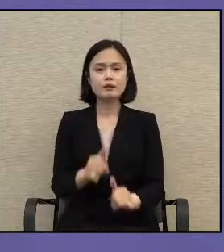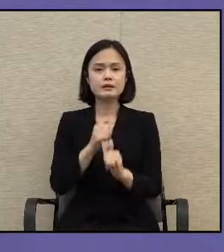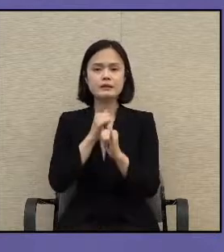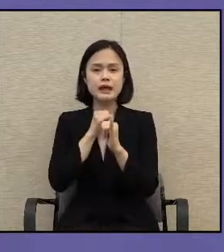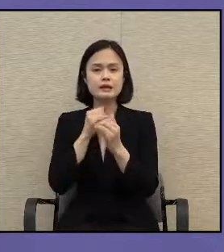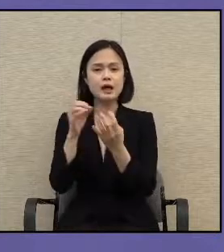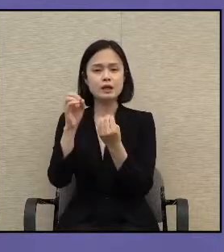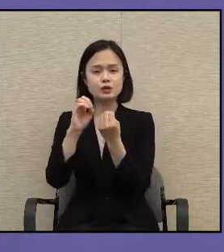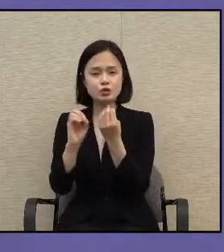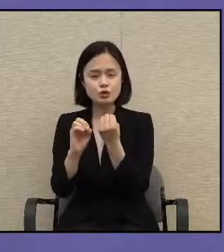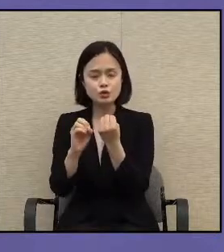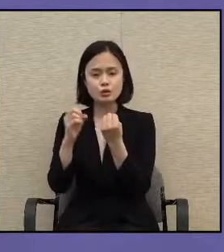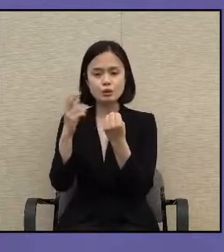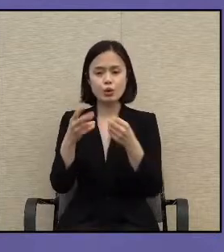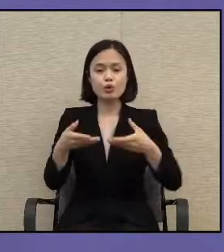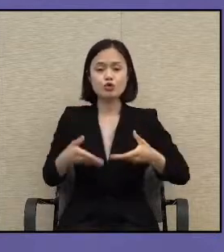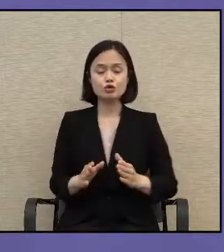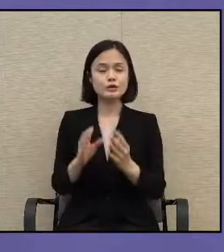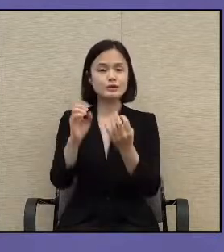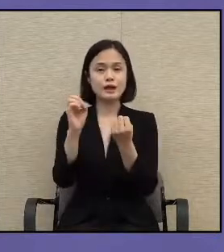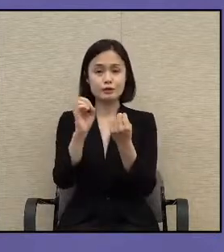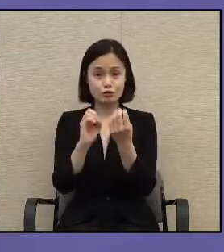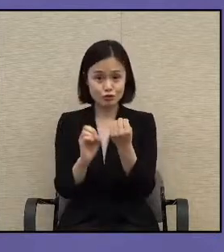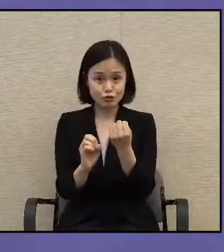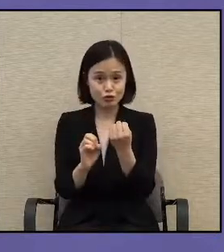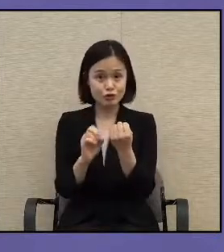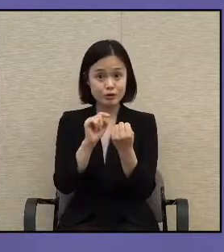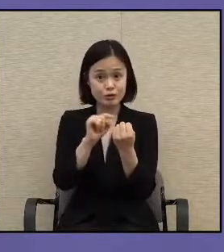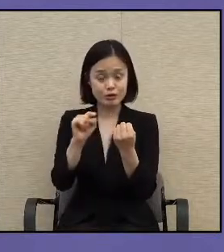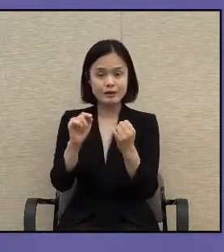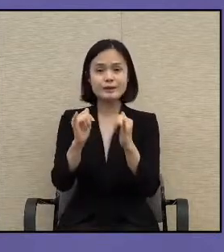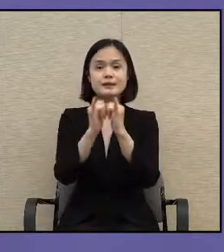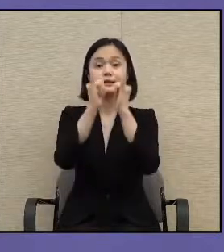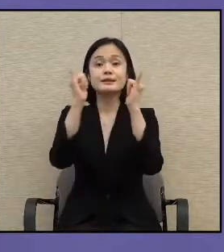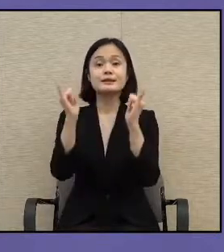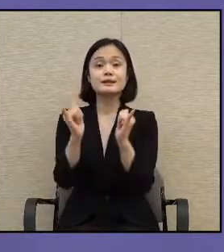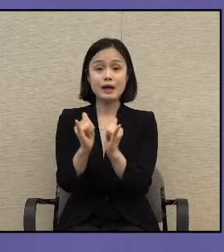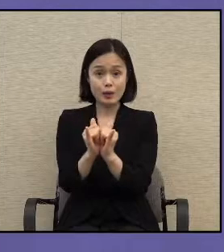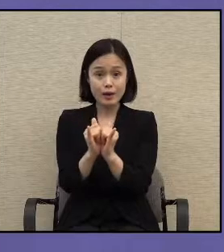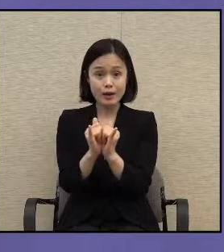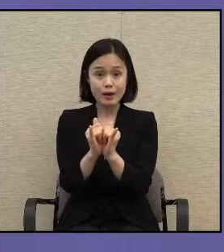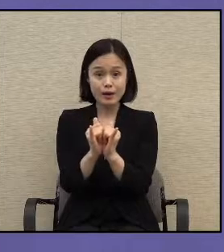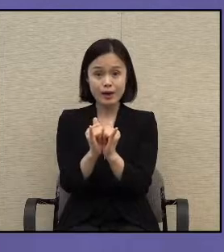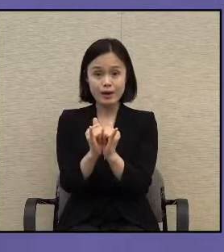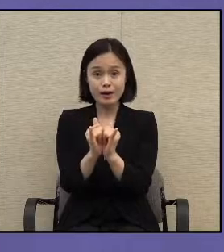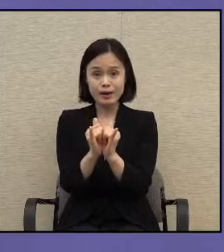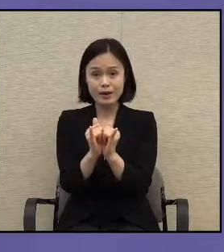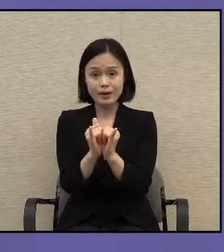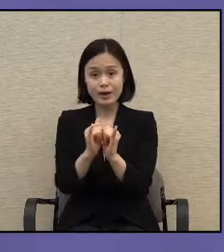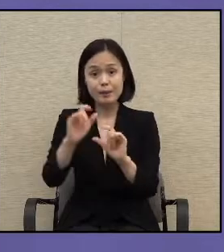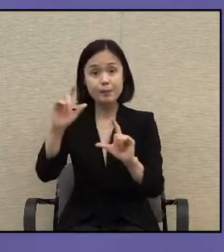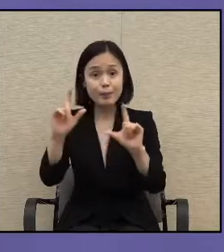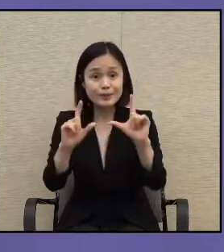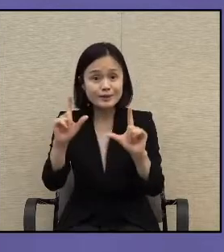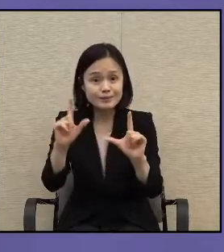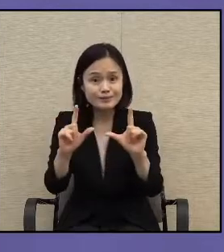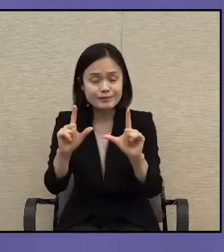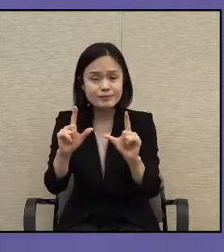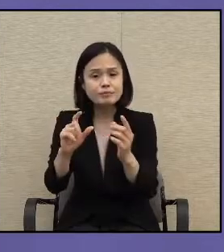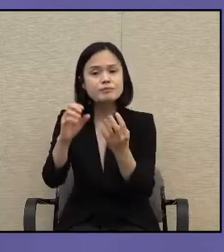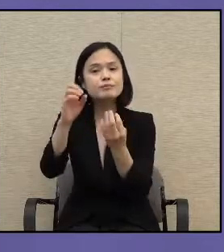하는 이제 말하자면 어떤 사회가 달성한 도달한 수준이라고